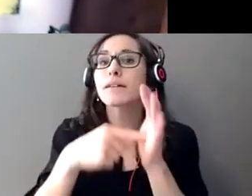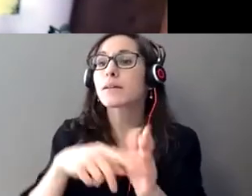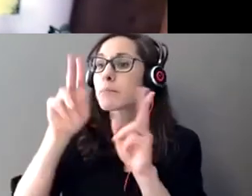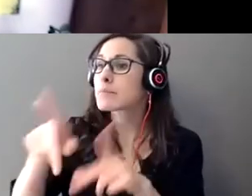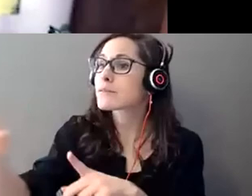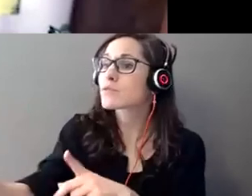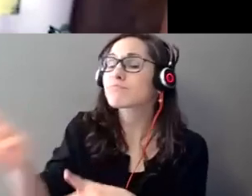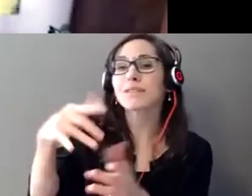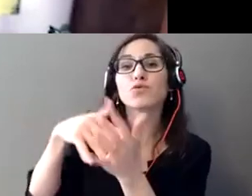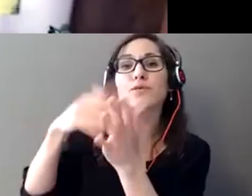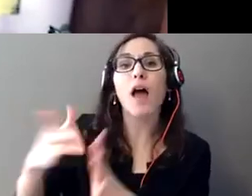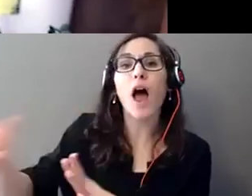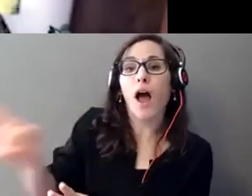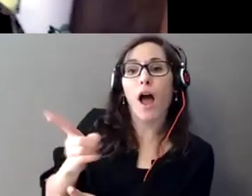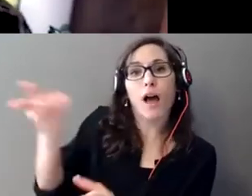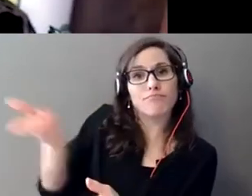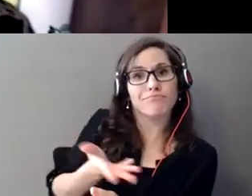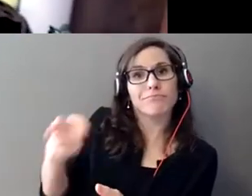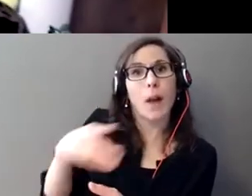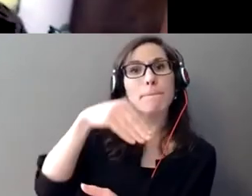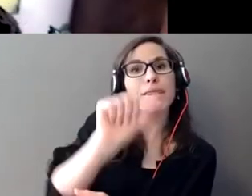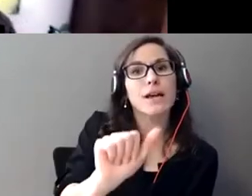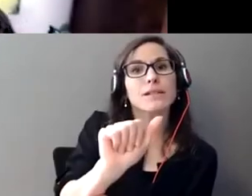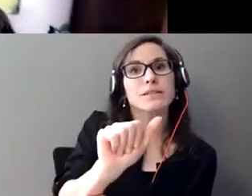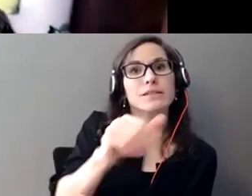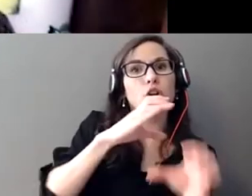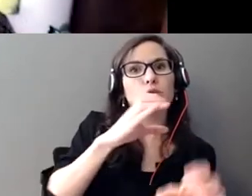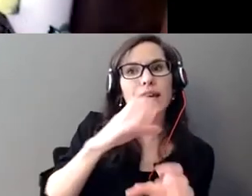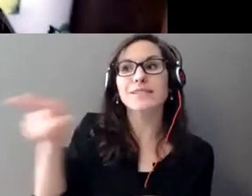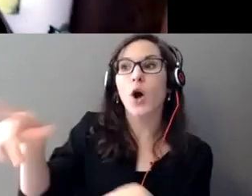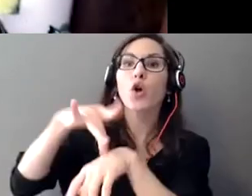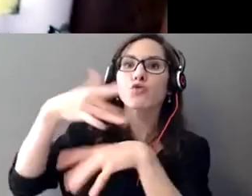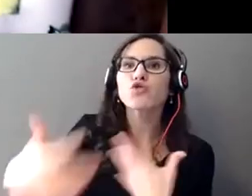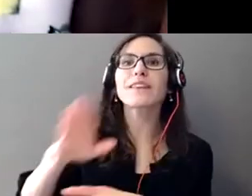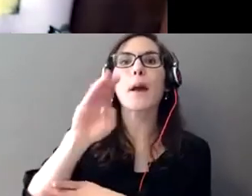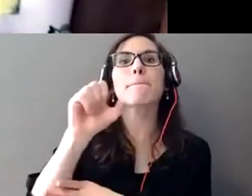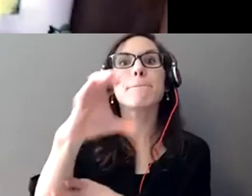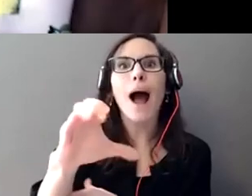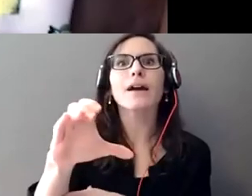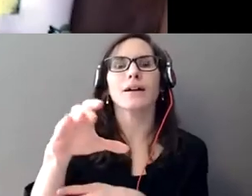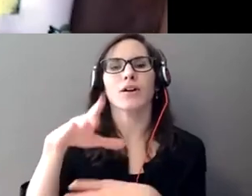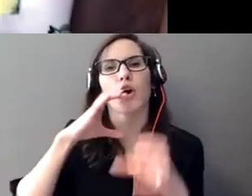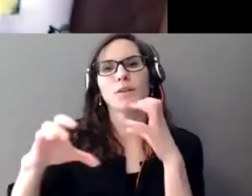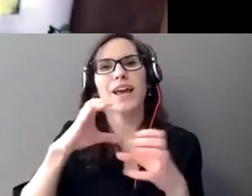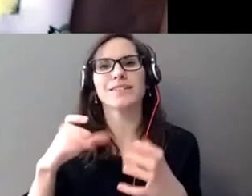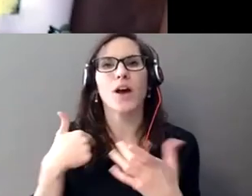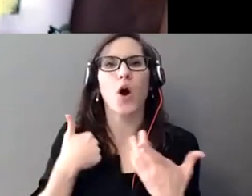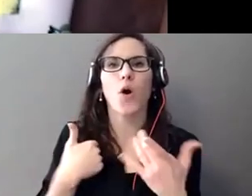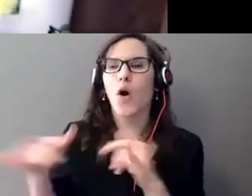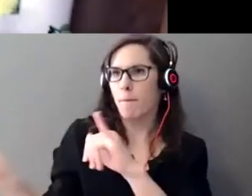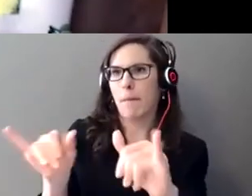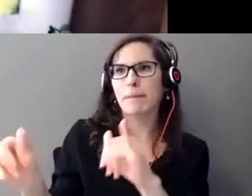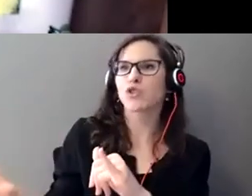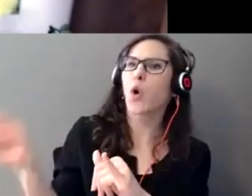déjà fait un bac en communication c'est pas du tout la même chose qu'une personne sourde qui arrive sur la barre de l'expérience et qui a plein